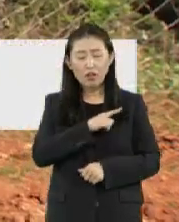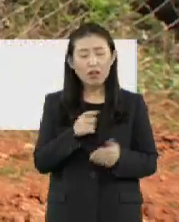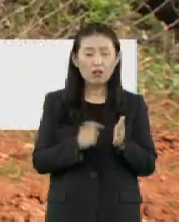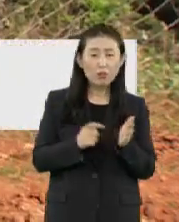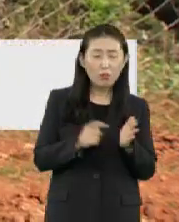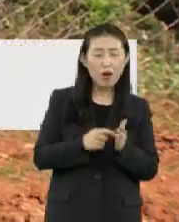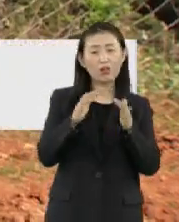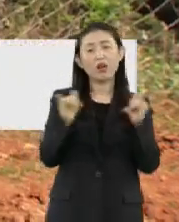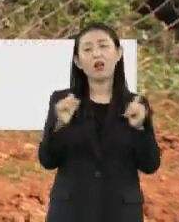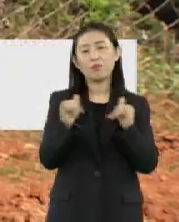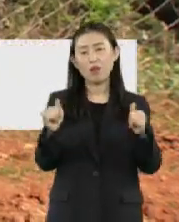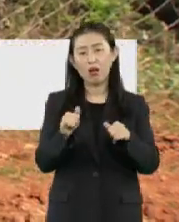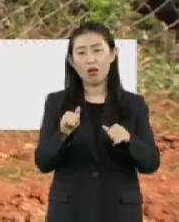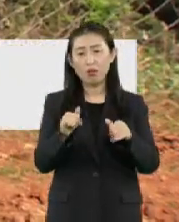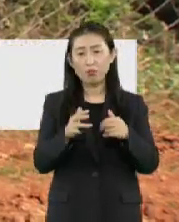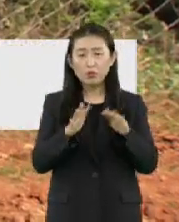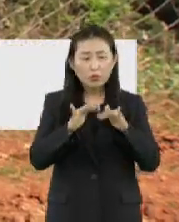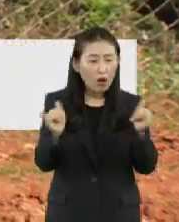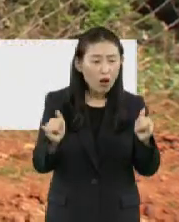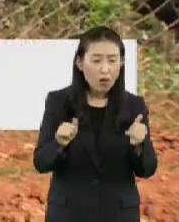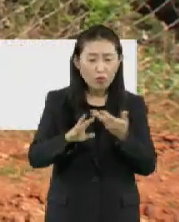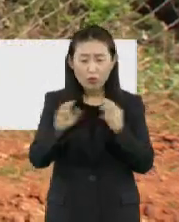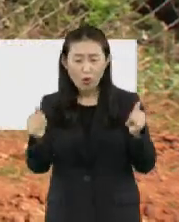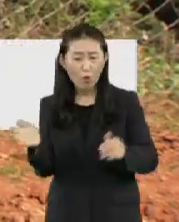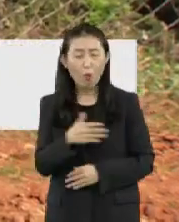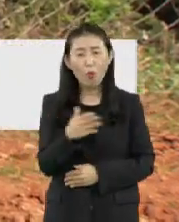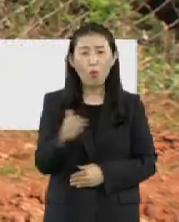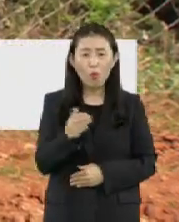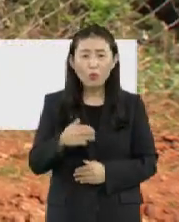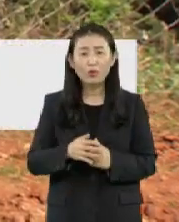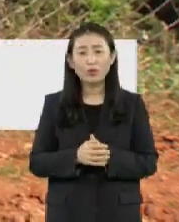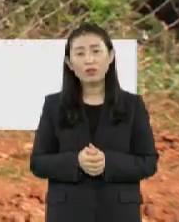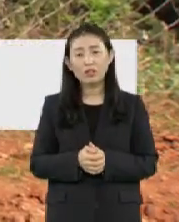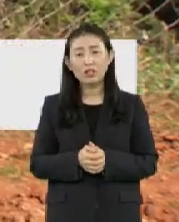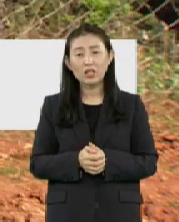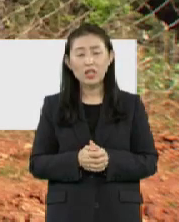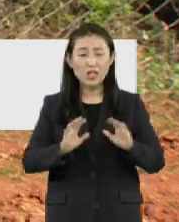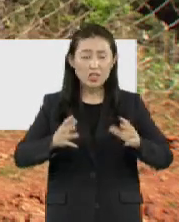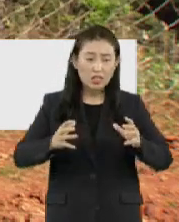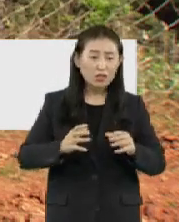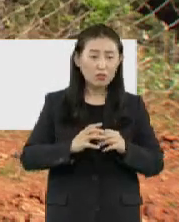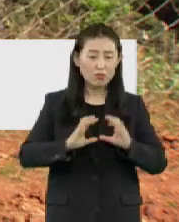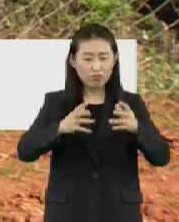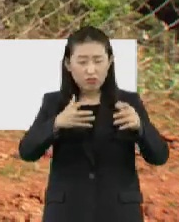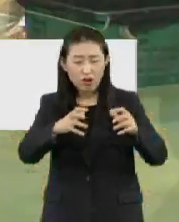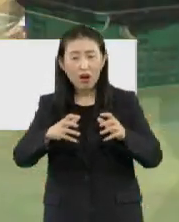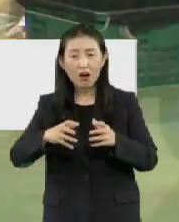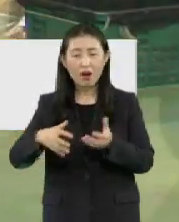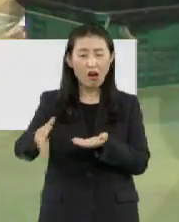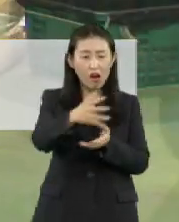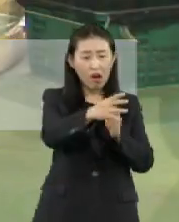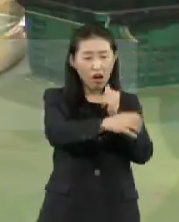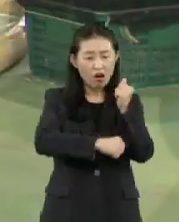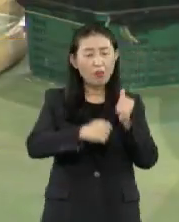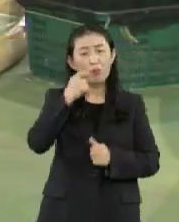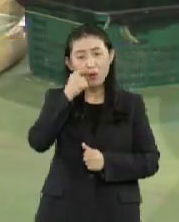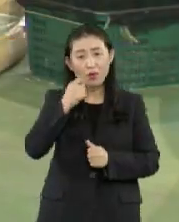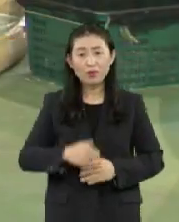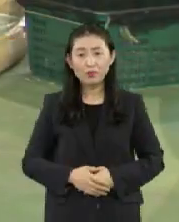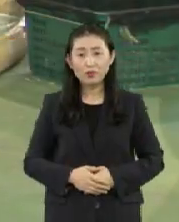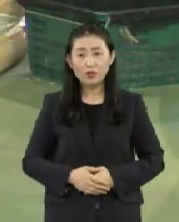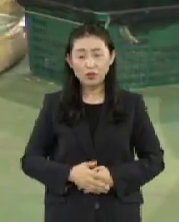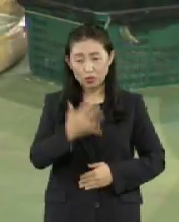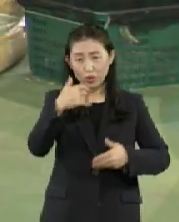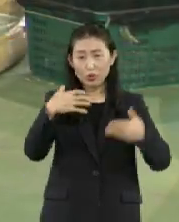그 외국 인력을 확보할 수가 없는 그런 상황이라서 수확을 못하는 이런 안타까운. 사정이